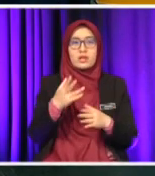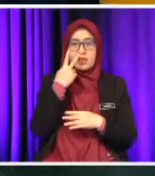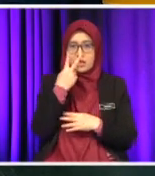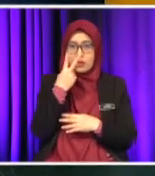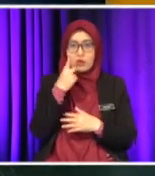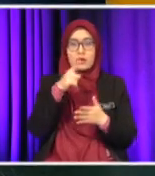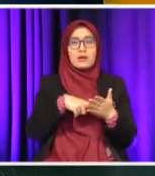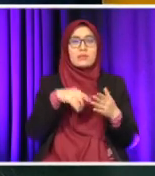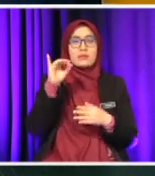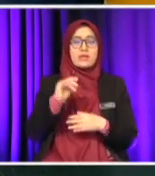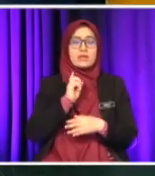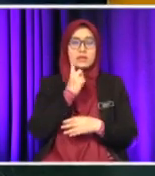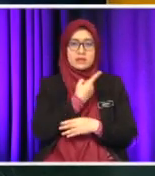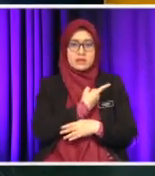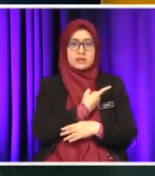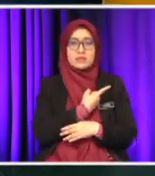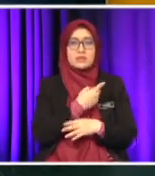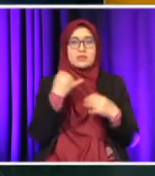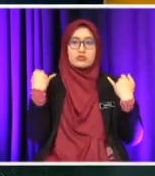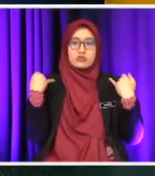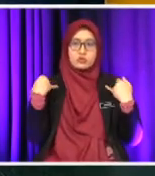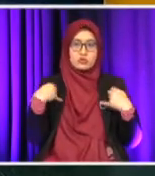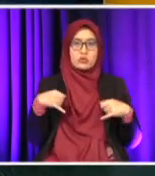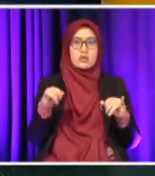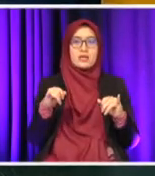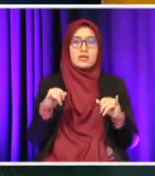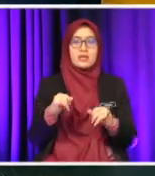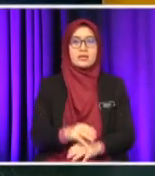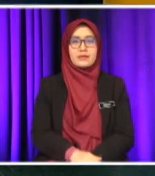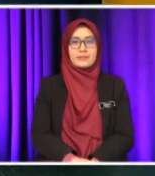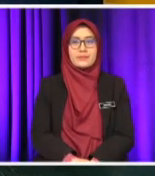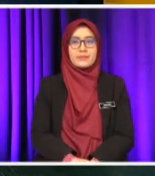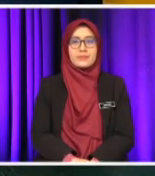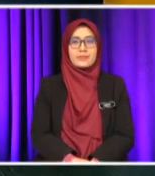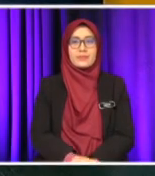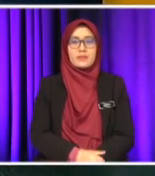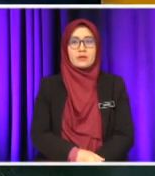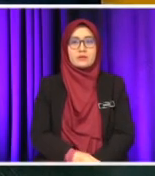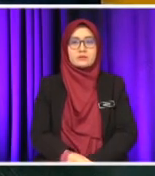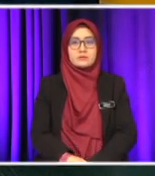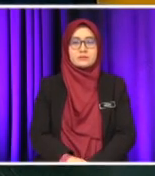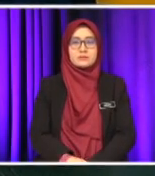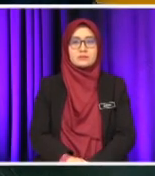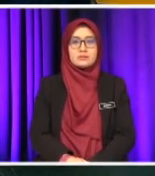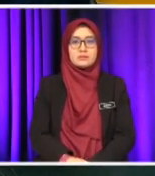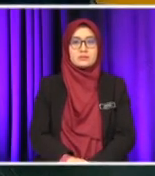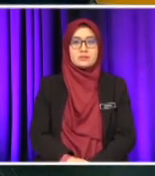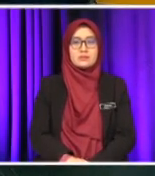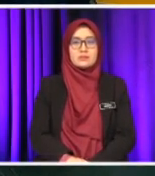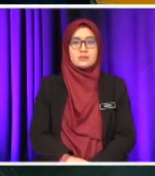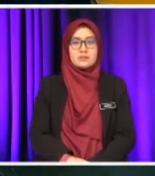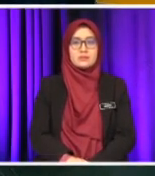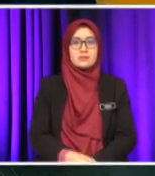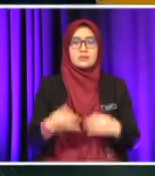jadi kita tidak perlu ada satu primis tetap Nah jadi kita boleh buat jualan sekolah